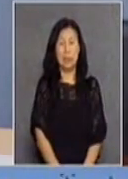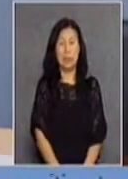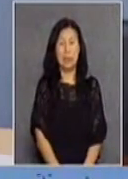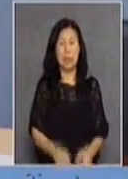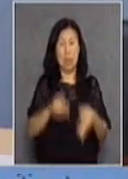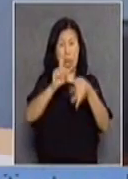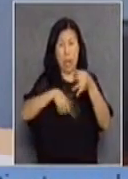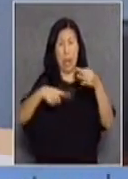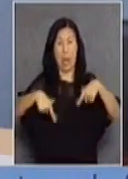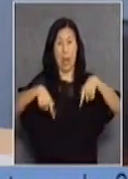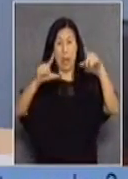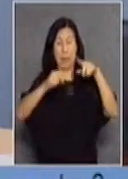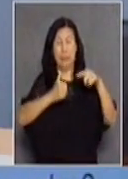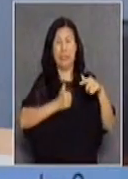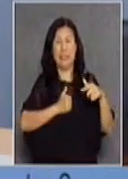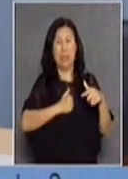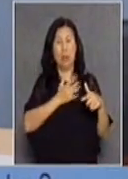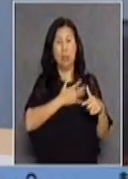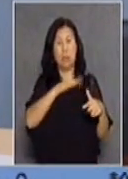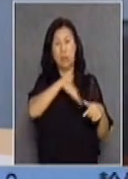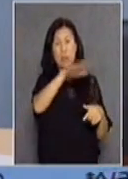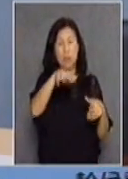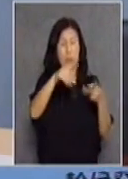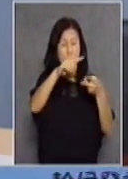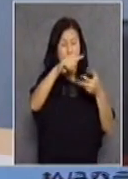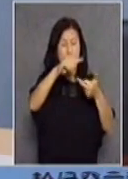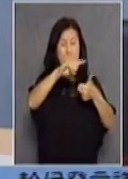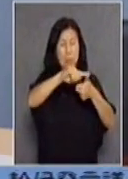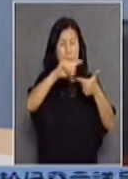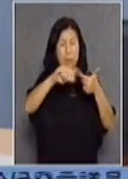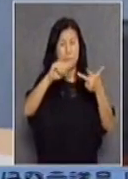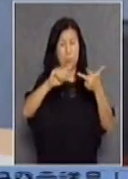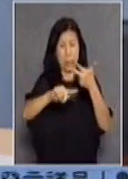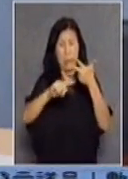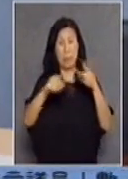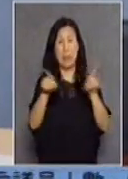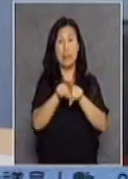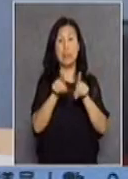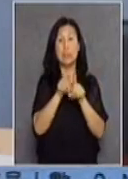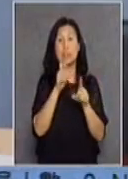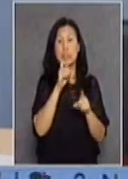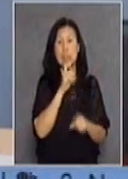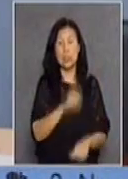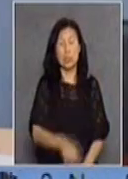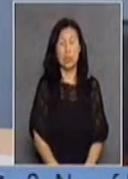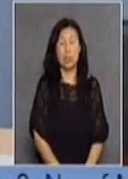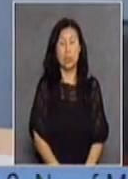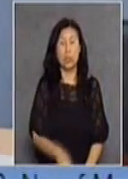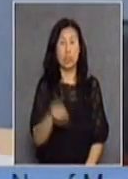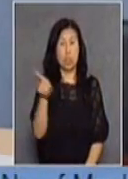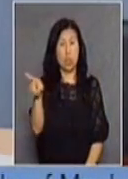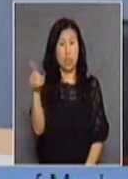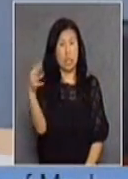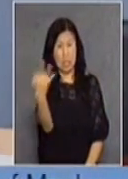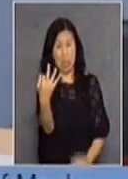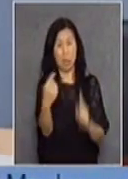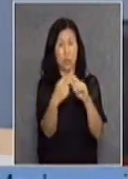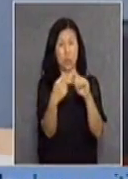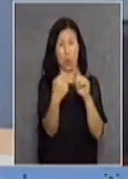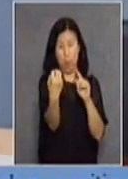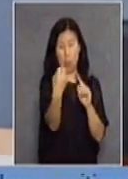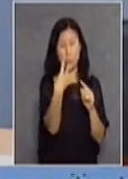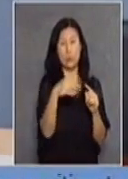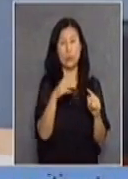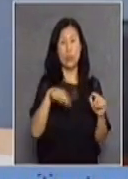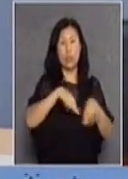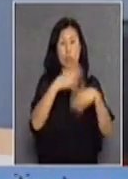林鄭月娥司長。咁佢三個咧都係不拆，即係一樣嘢就係佢話啦，這個全